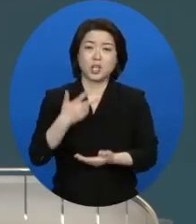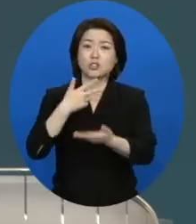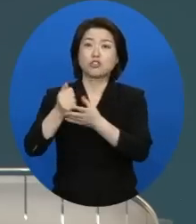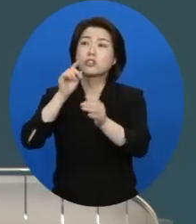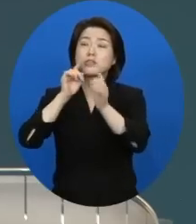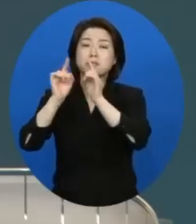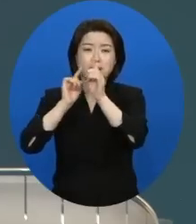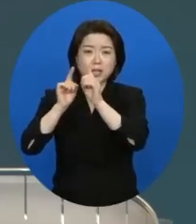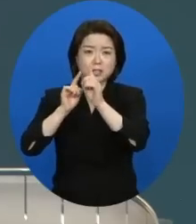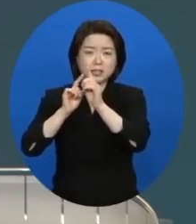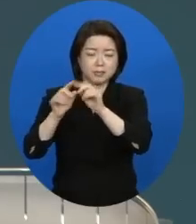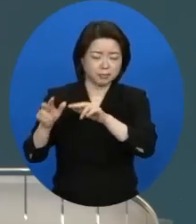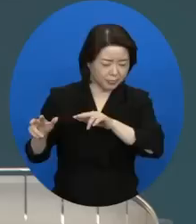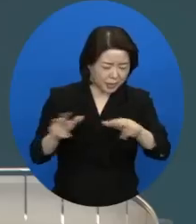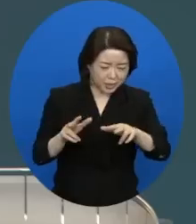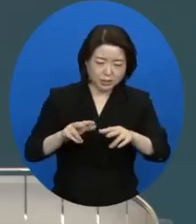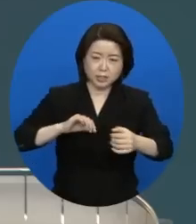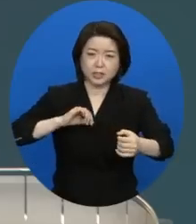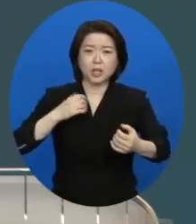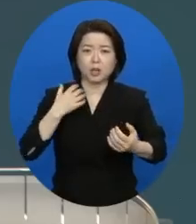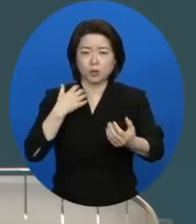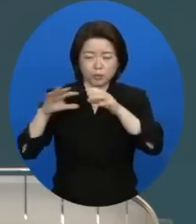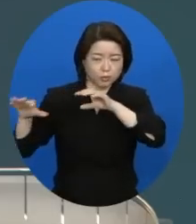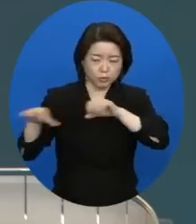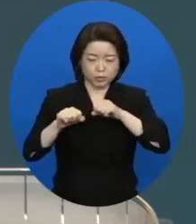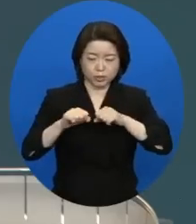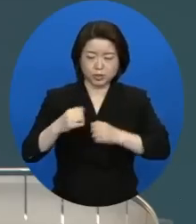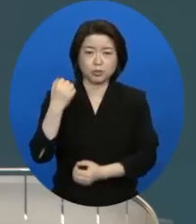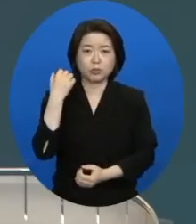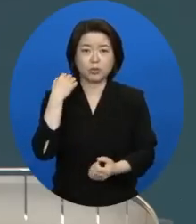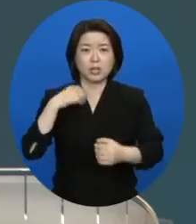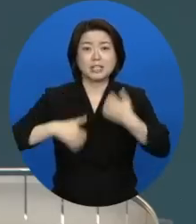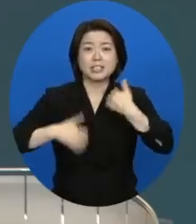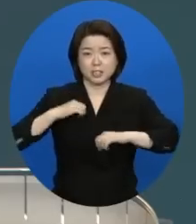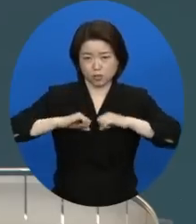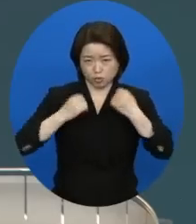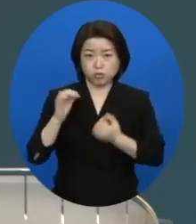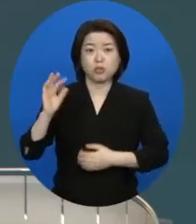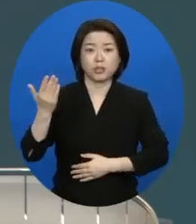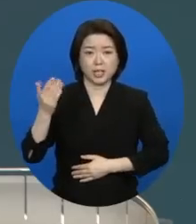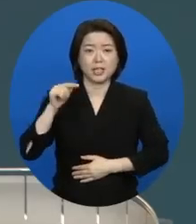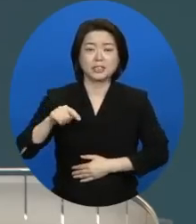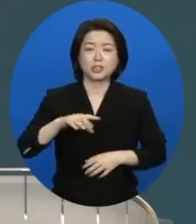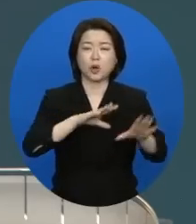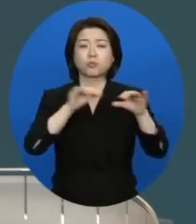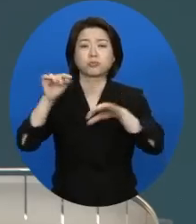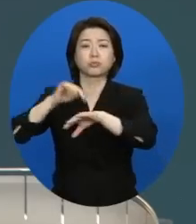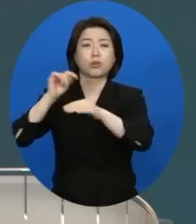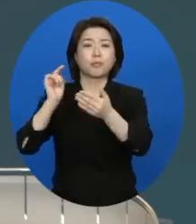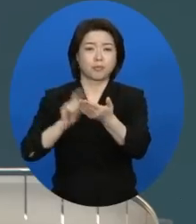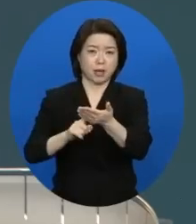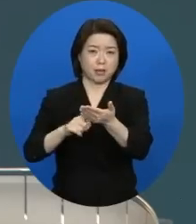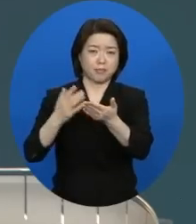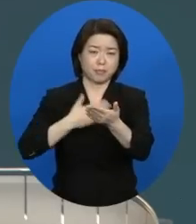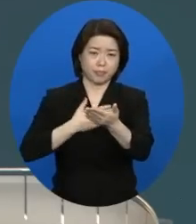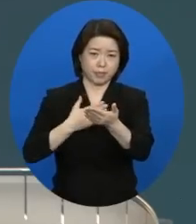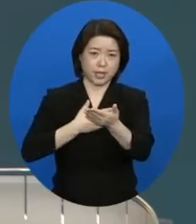말씀에 바로 반응이 되는, 순종이 되는, 즐거이 순종이 되는 그런 부드러운 마음이